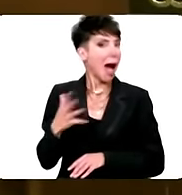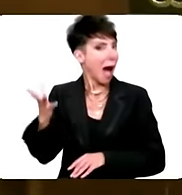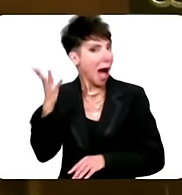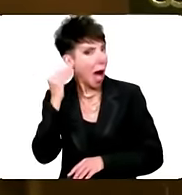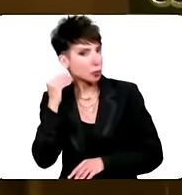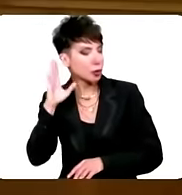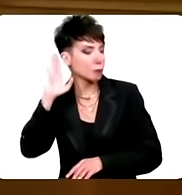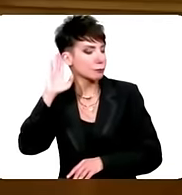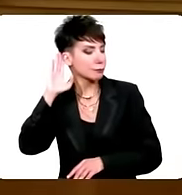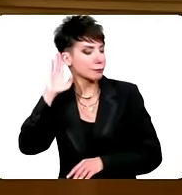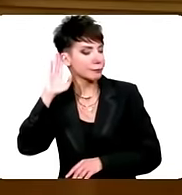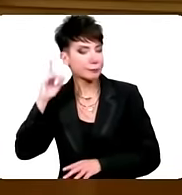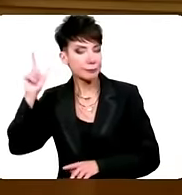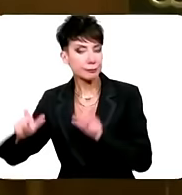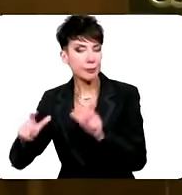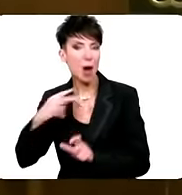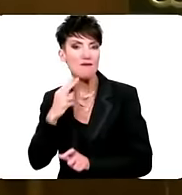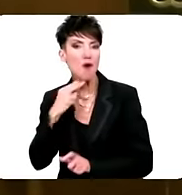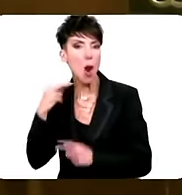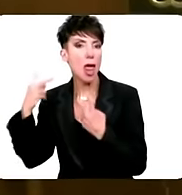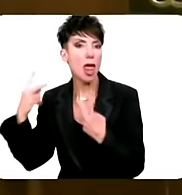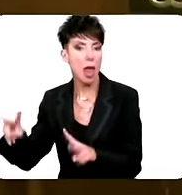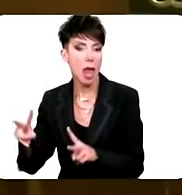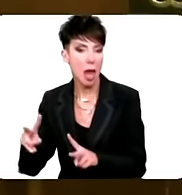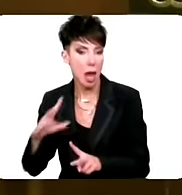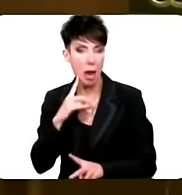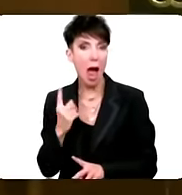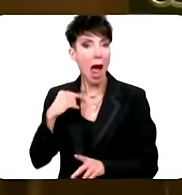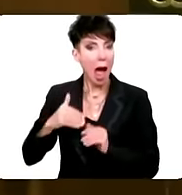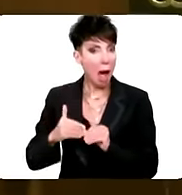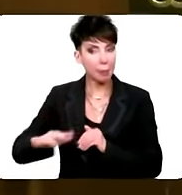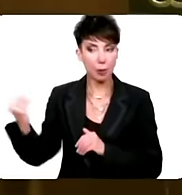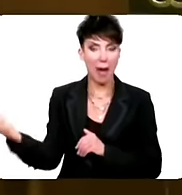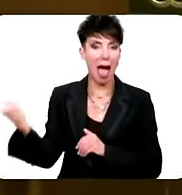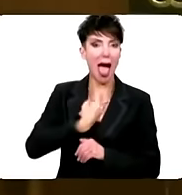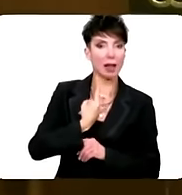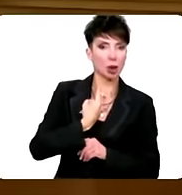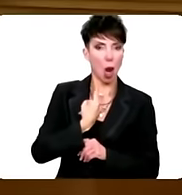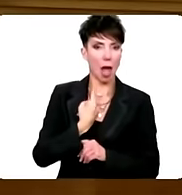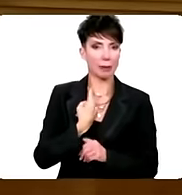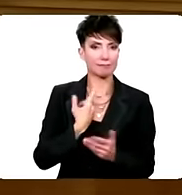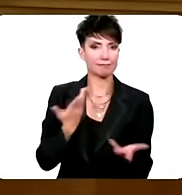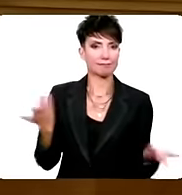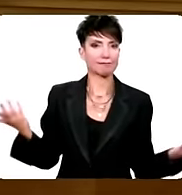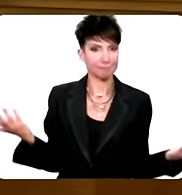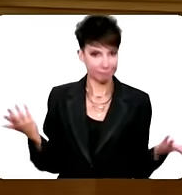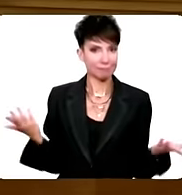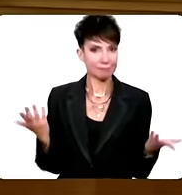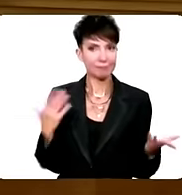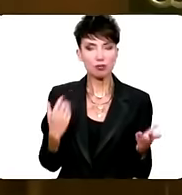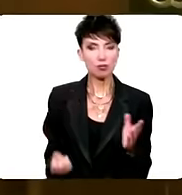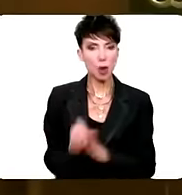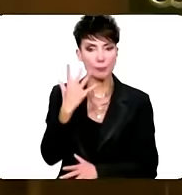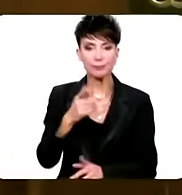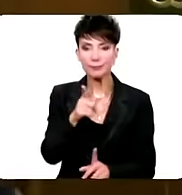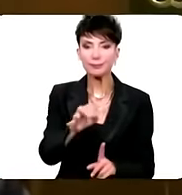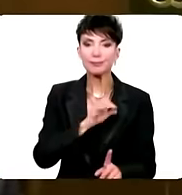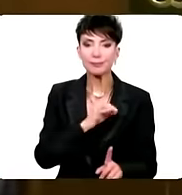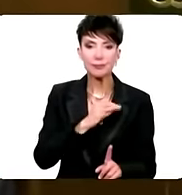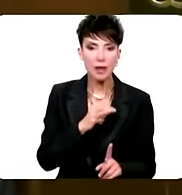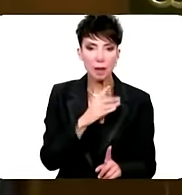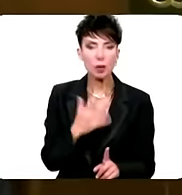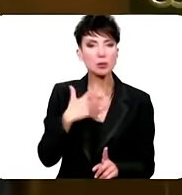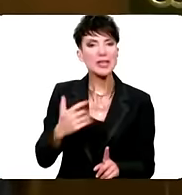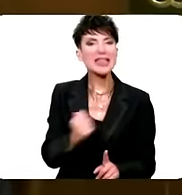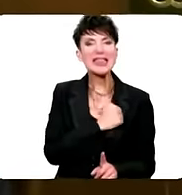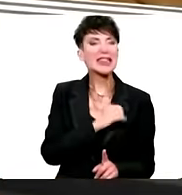ίσως τους πολίτες και η εντολή είναι το τι πρέπει να κάνετε από εδώ και πέρα. Να ξεκινήσουμε από τη φωνή λοιπόν. Ναι. Τι είναι αυτό που πιστεύετε ότι δυσαρέστησε τους πολίτες